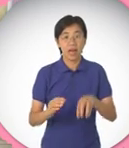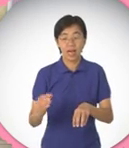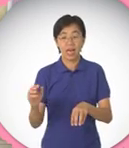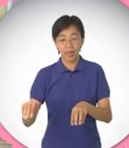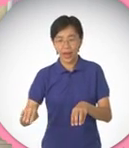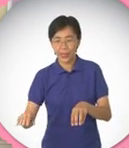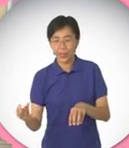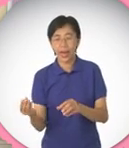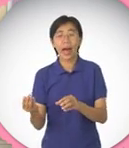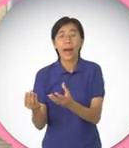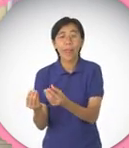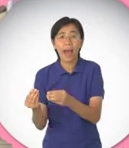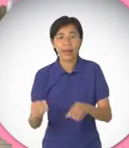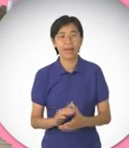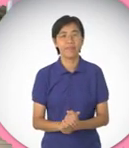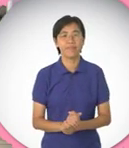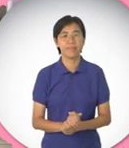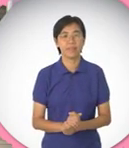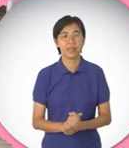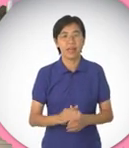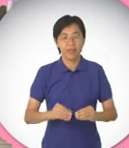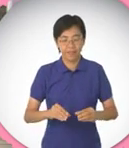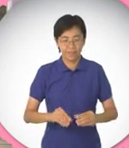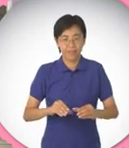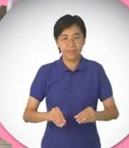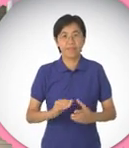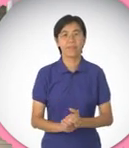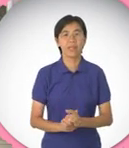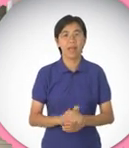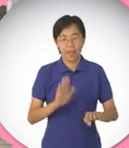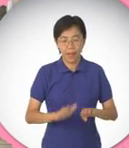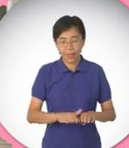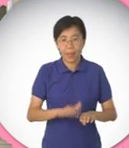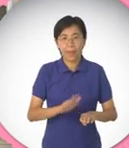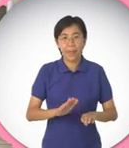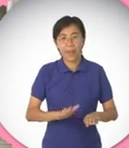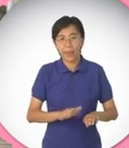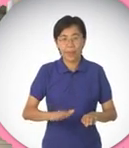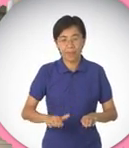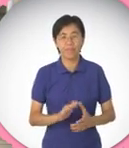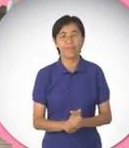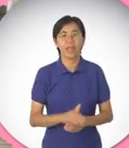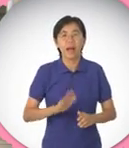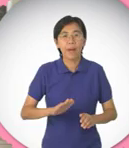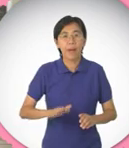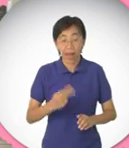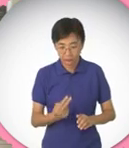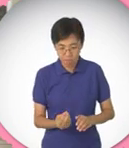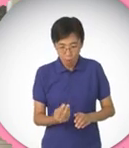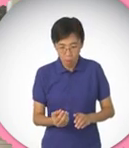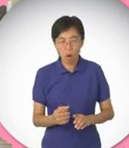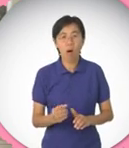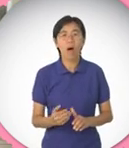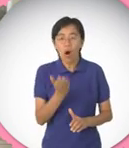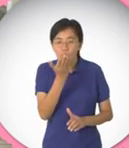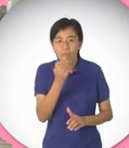นะคะเอาด้านเรียบลงข้างล่างนะคะแล้วก็เราอาจจะทุบๆเขาดิ้นหนึ่งเพื่อที่ให้ฟองอากาศ เห็นฟองอ ากาศ ไ หมอากาศให